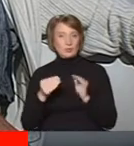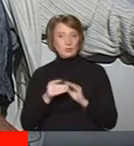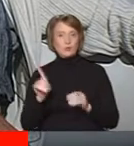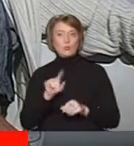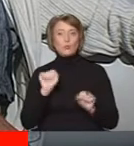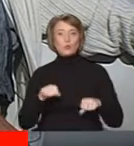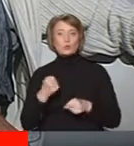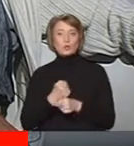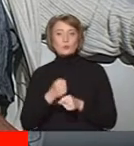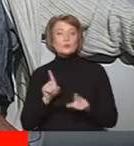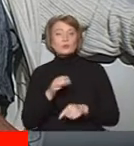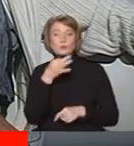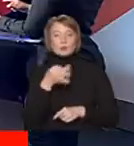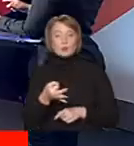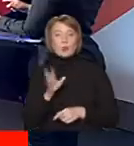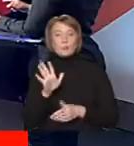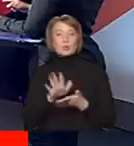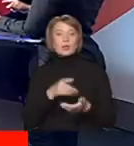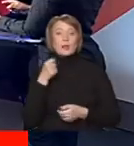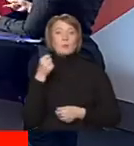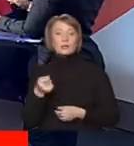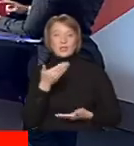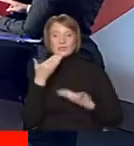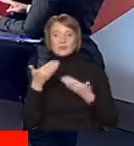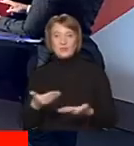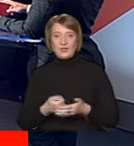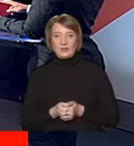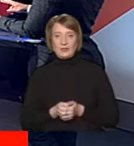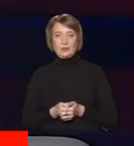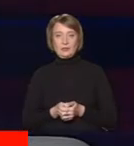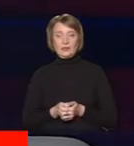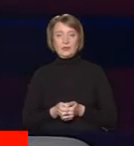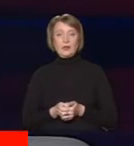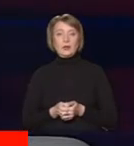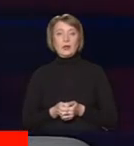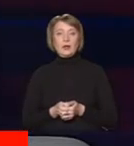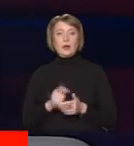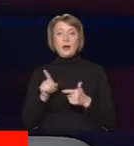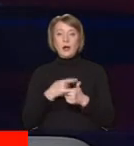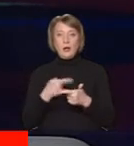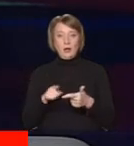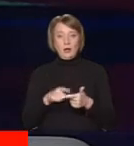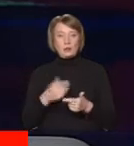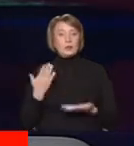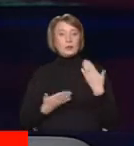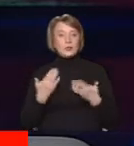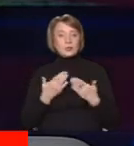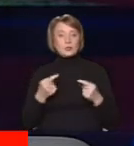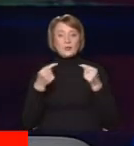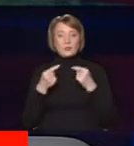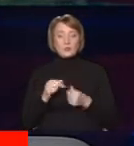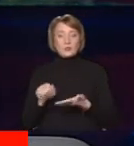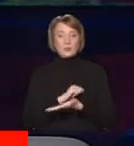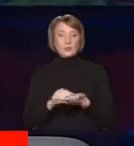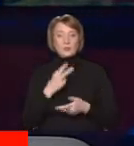Що? Суд що говорить? Щодо ні, це ми тільки подали звернення в правоохоронні органи. Це рішення щодо суду, воно ще немає. До суду не дійшло. Так, так. Але ну, є всі відповідні документи, всі